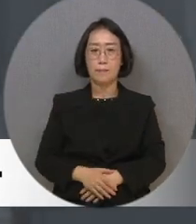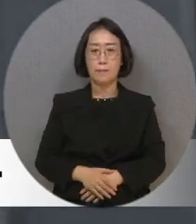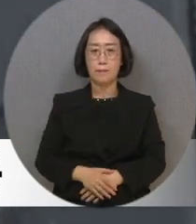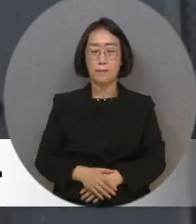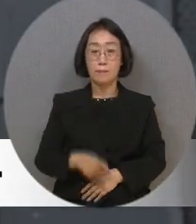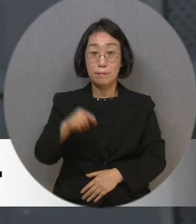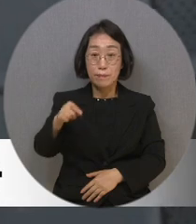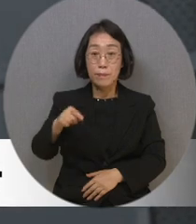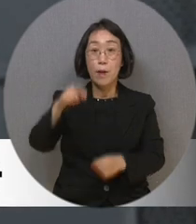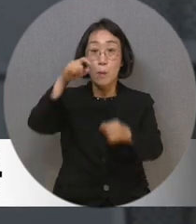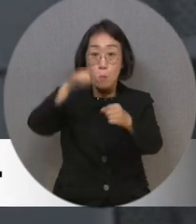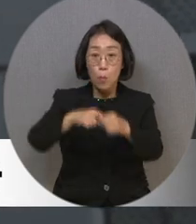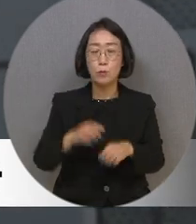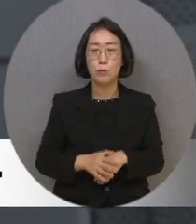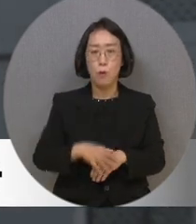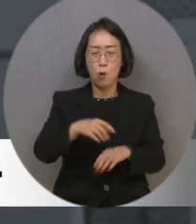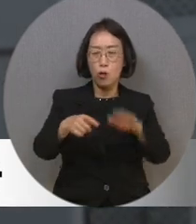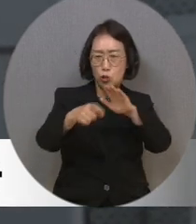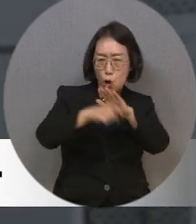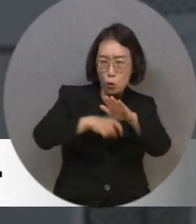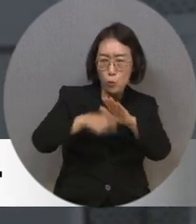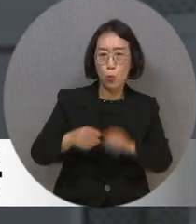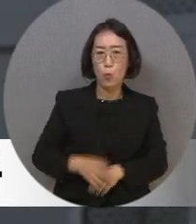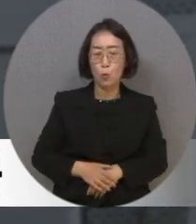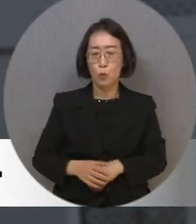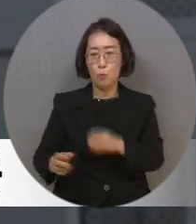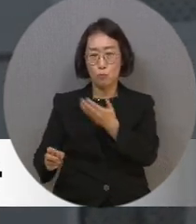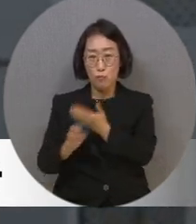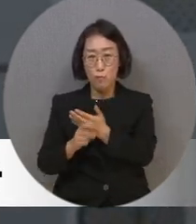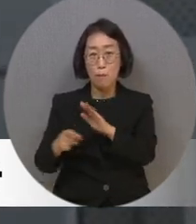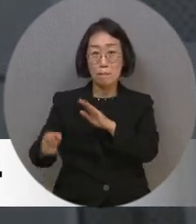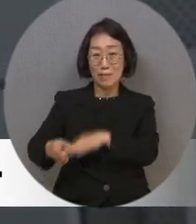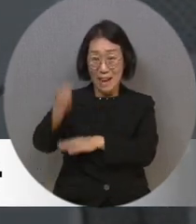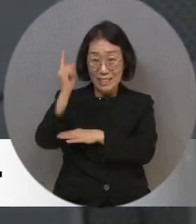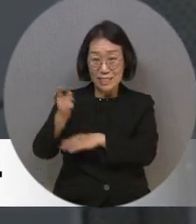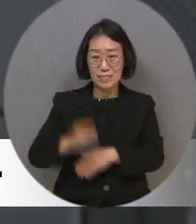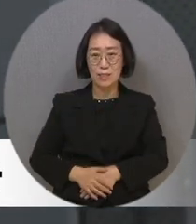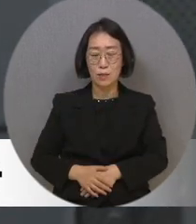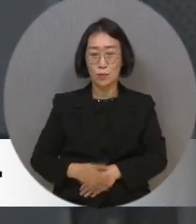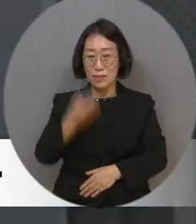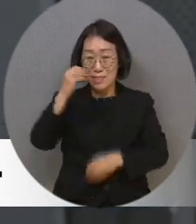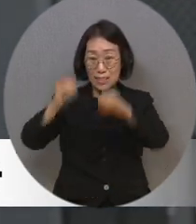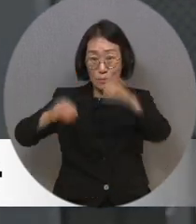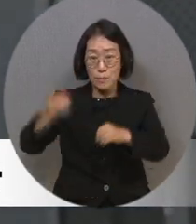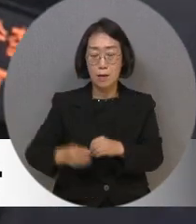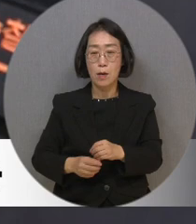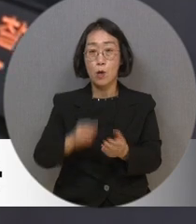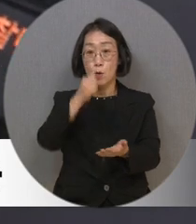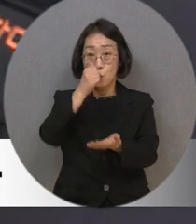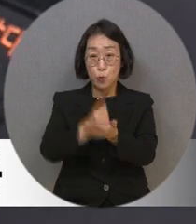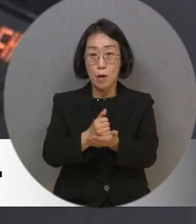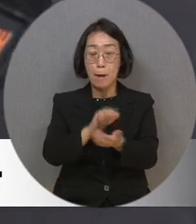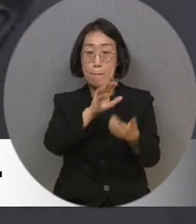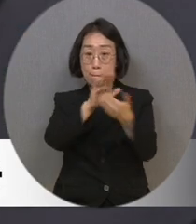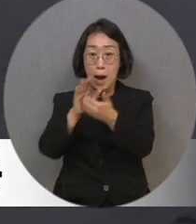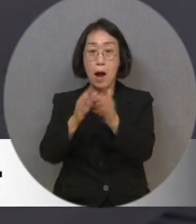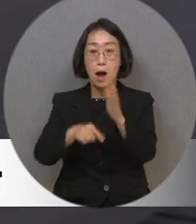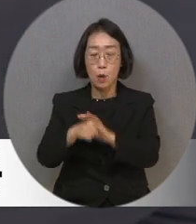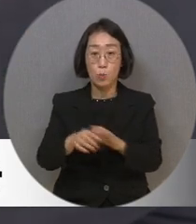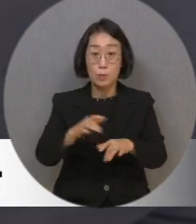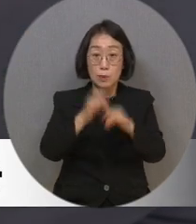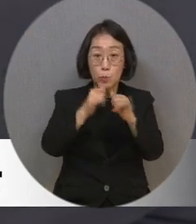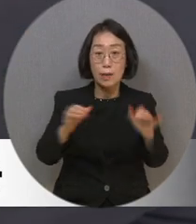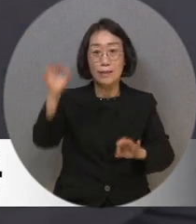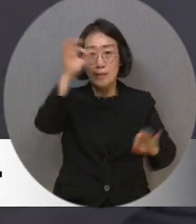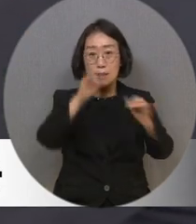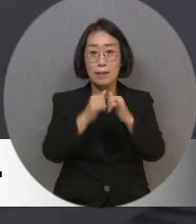치안 드론은 도서지역 양식장 절도, 불법 낚시, 해양 쓰레기 무단 투기 등의 범죄 예방부터 화재 신고와 실종자 수색